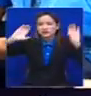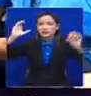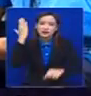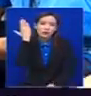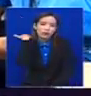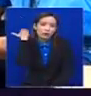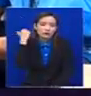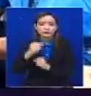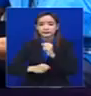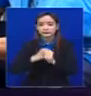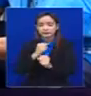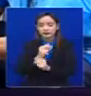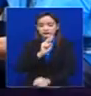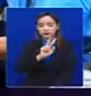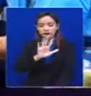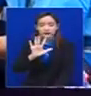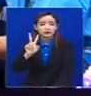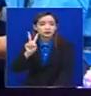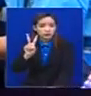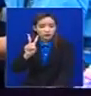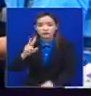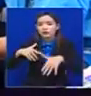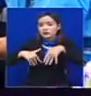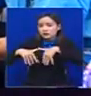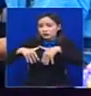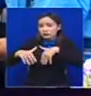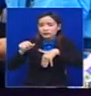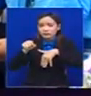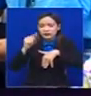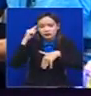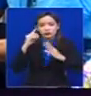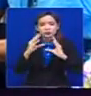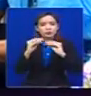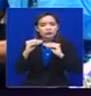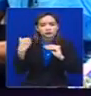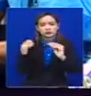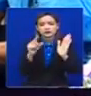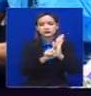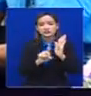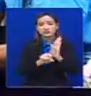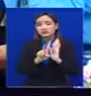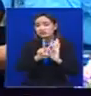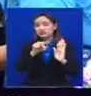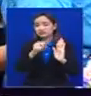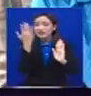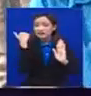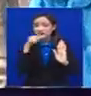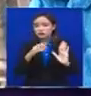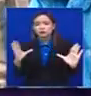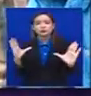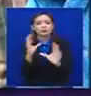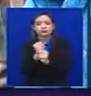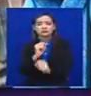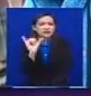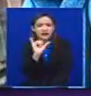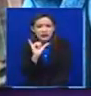ในปี2552ซึ่งชาวบ้านยืนยันว่าการประชุมที่เกิดขึ้นเพียง2ครั้งในปีนั้นยังไม่ได้ข้อสรุปเนื่องจาก